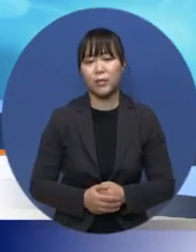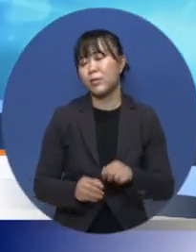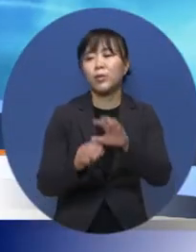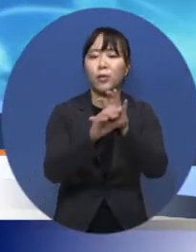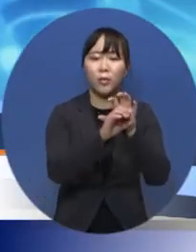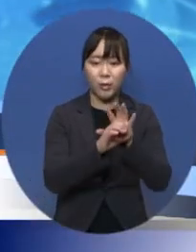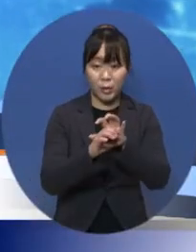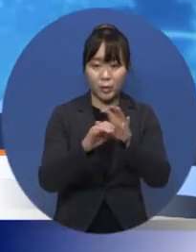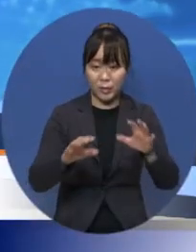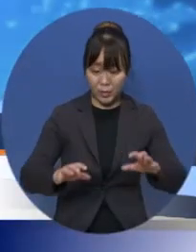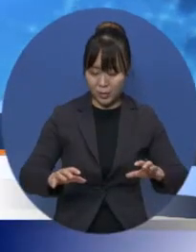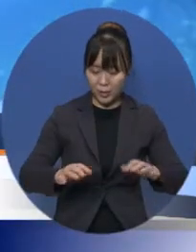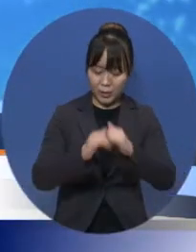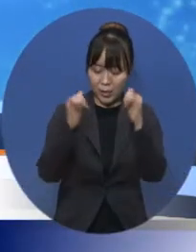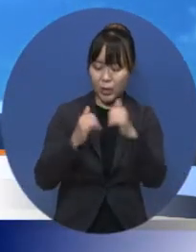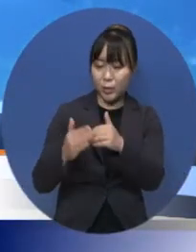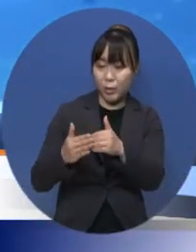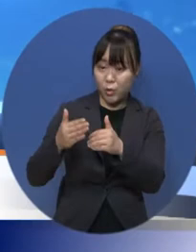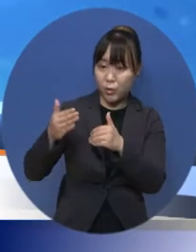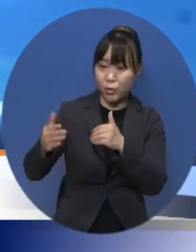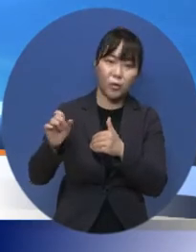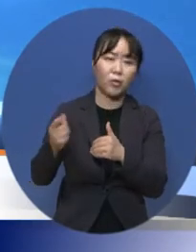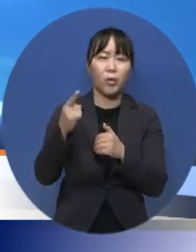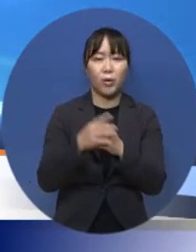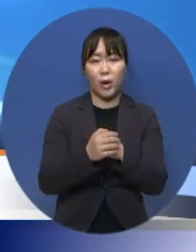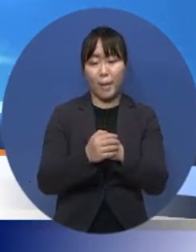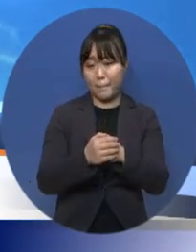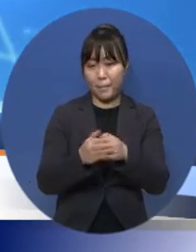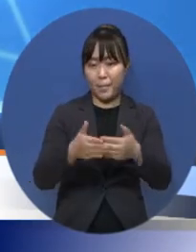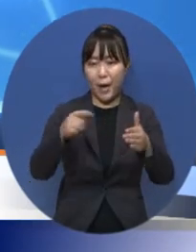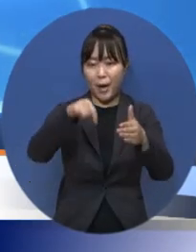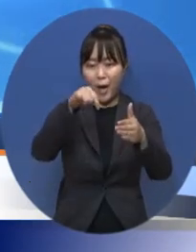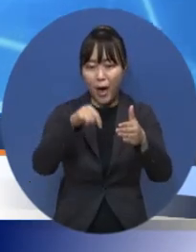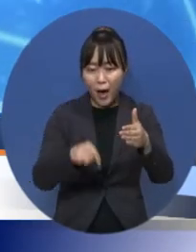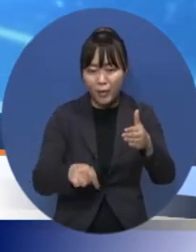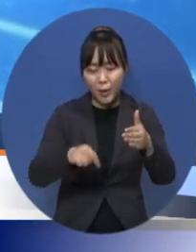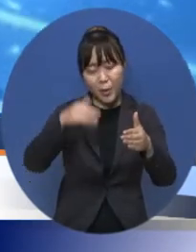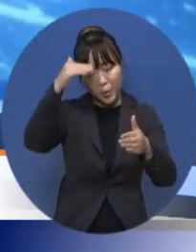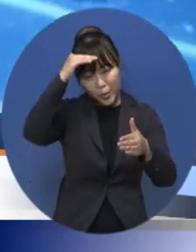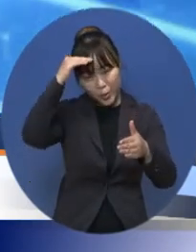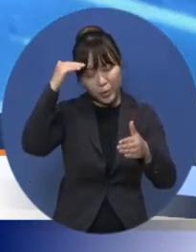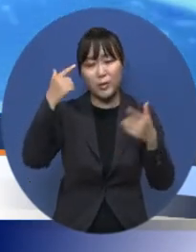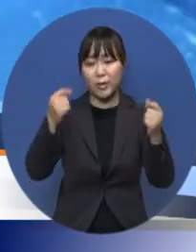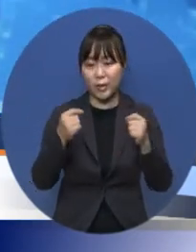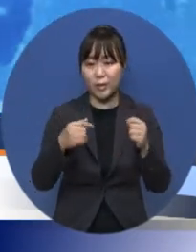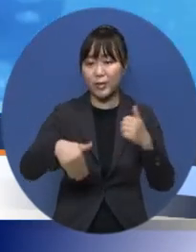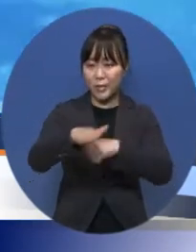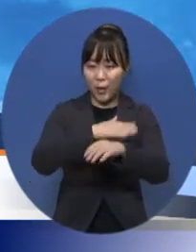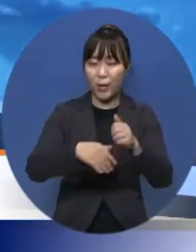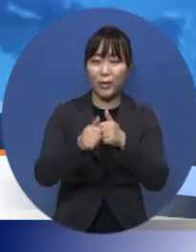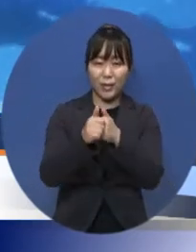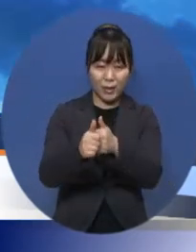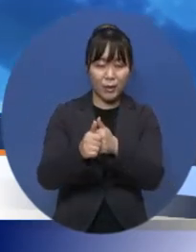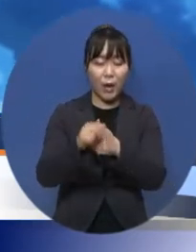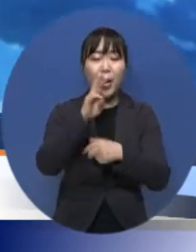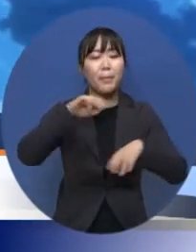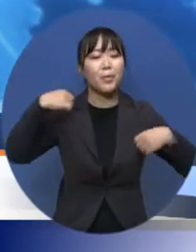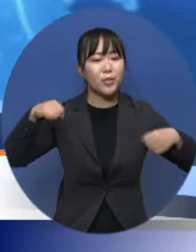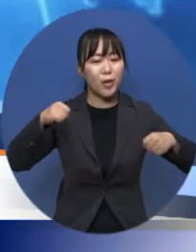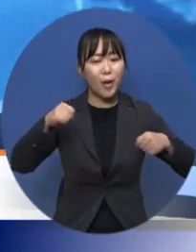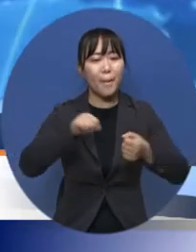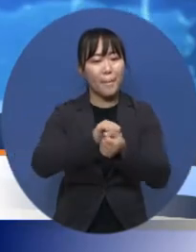코로나19로 인한 사회적 거리두기에 따라 방구석 콘서트 열풍인데요. 이러한 흐름에 발맞춰 뮤지컬